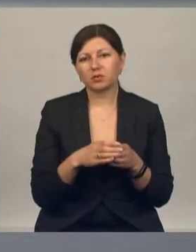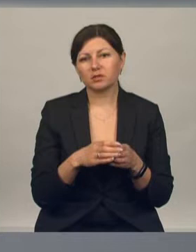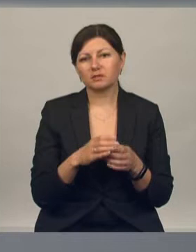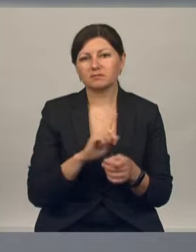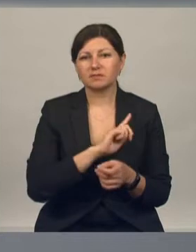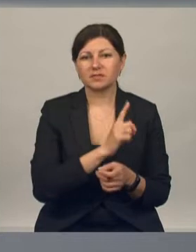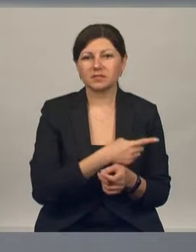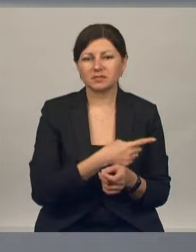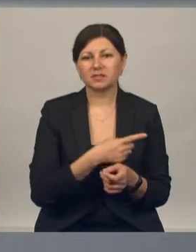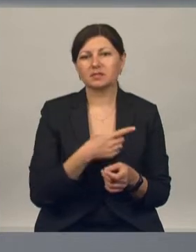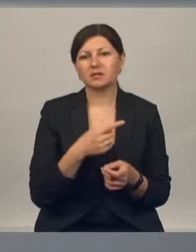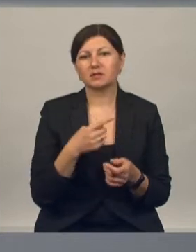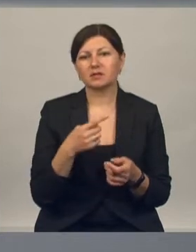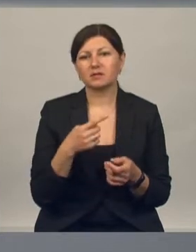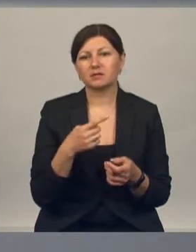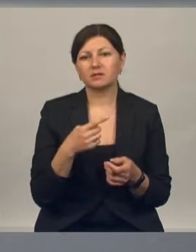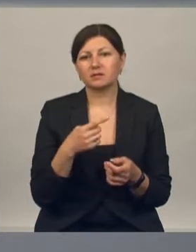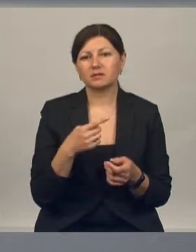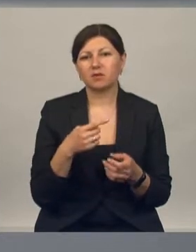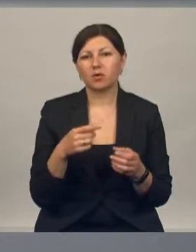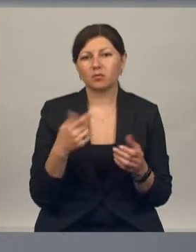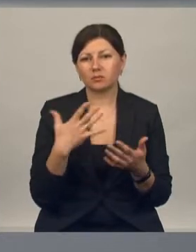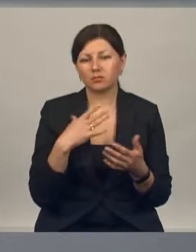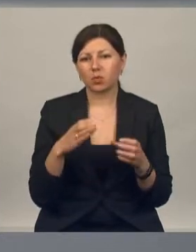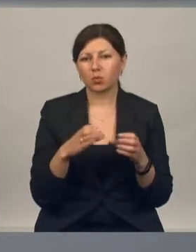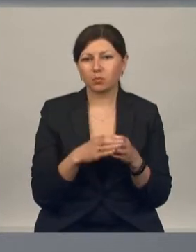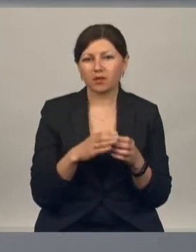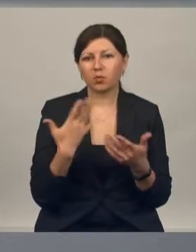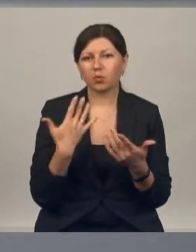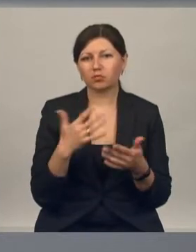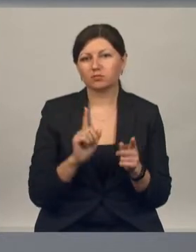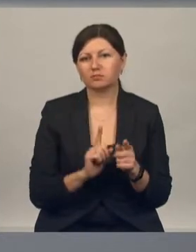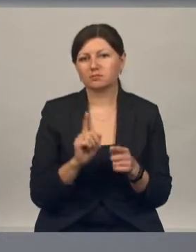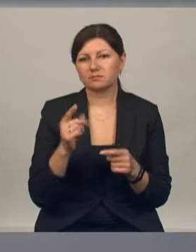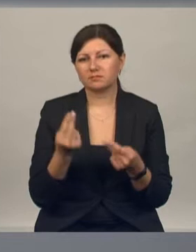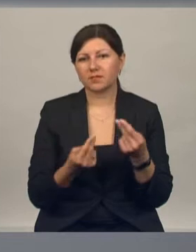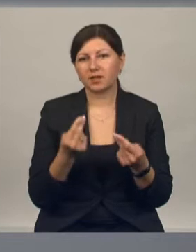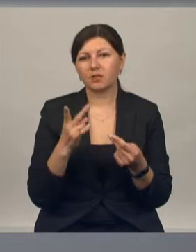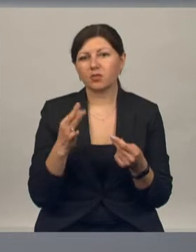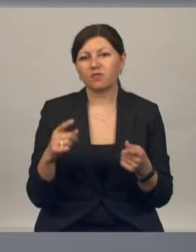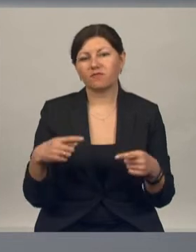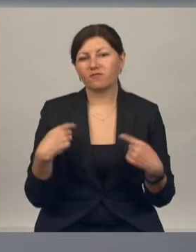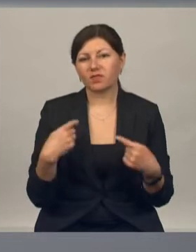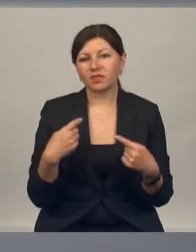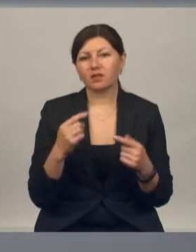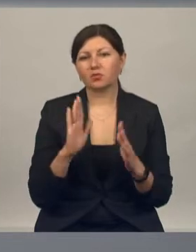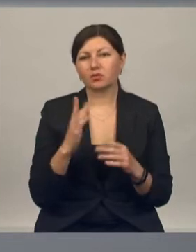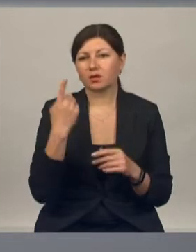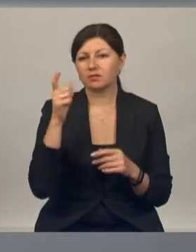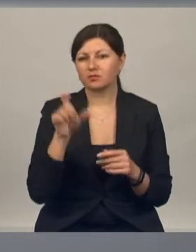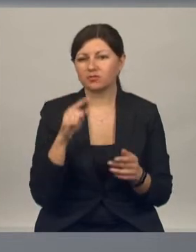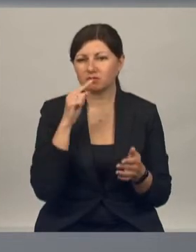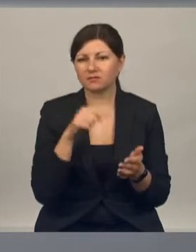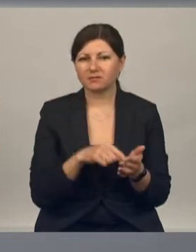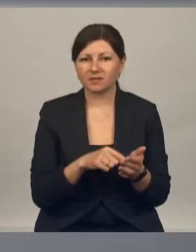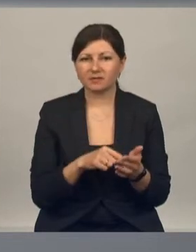сильно прошла там групповую стадию, вышла в плей-офф. Но на финал, к сожалению, прошел лишь 1 человек